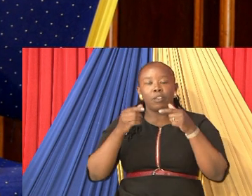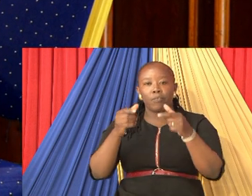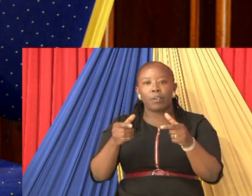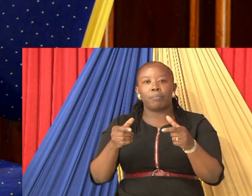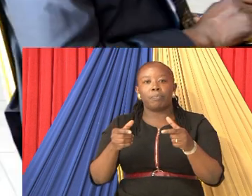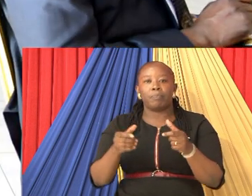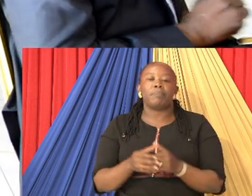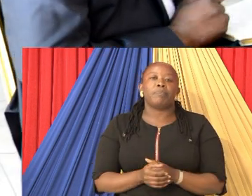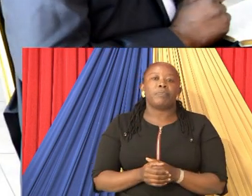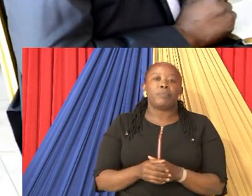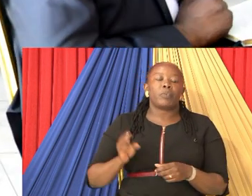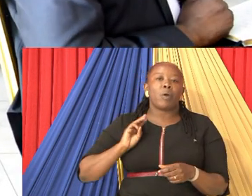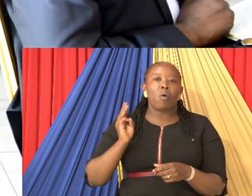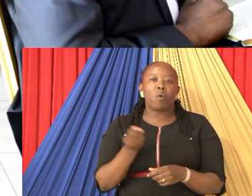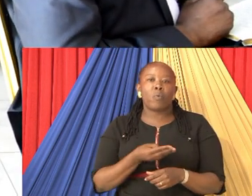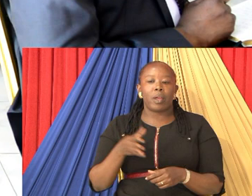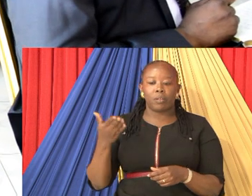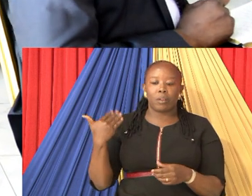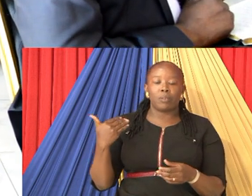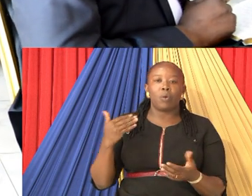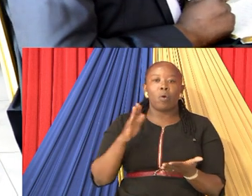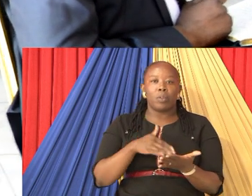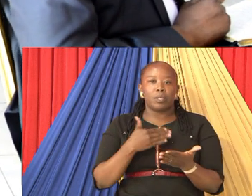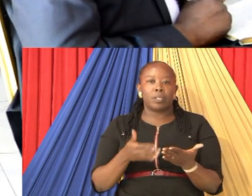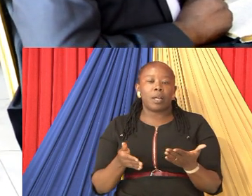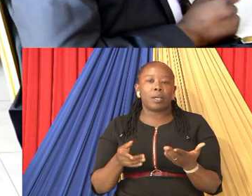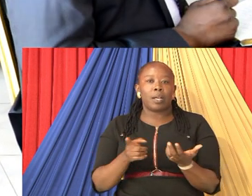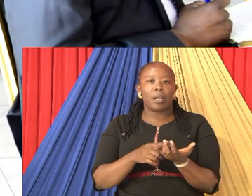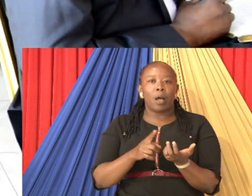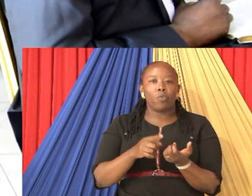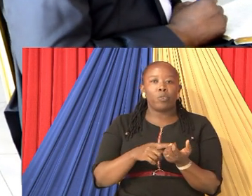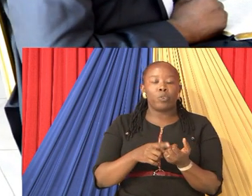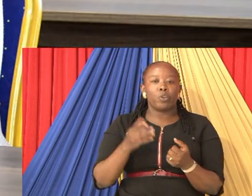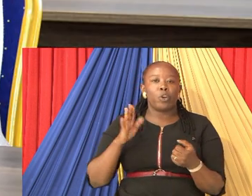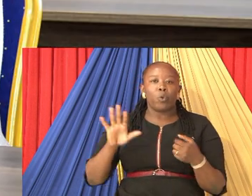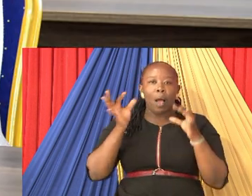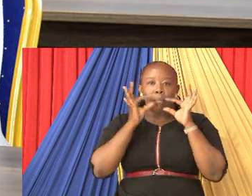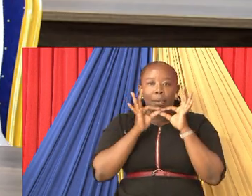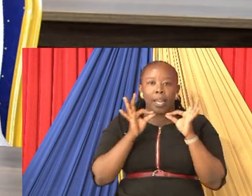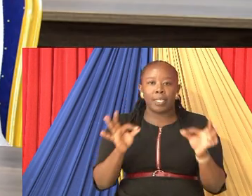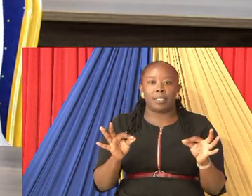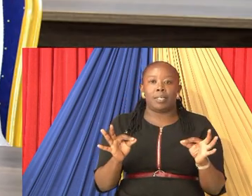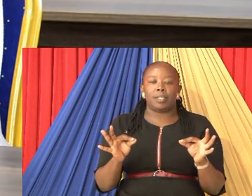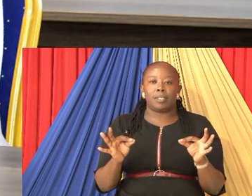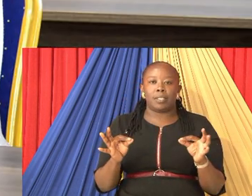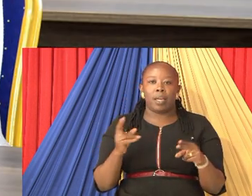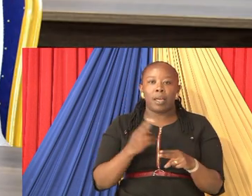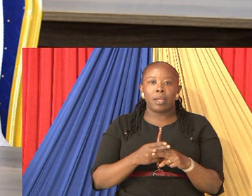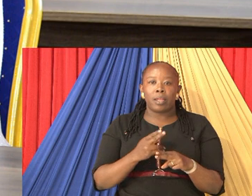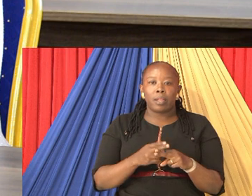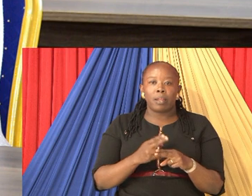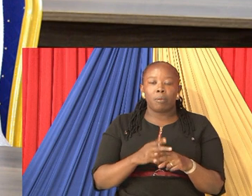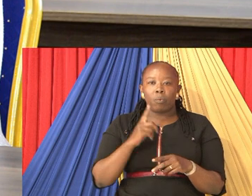wa count your blessings, name them one by one, na utastuka yale